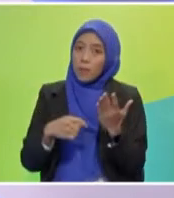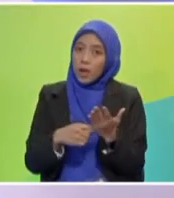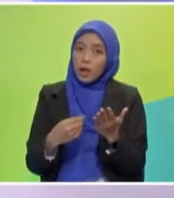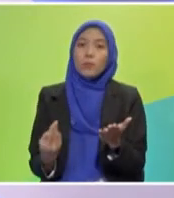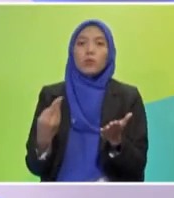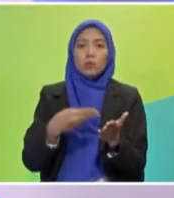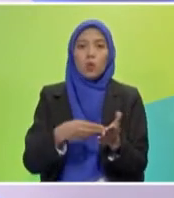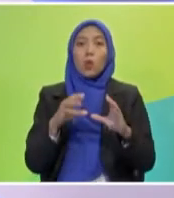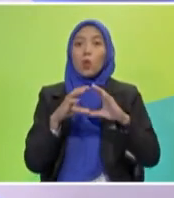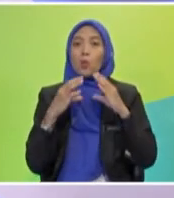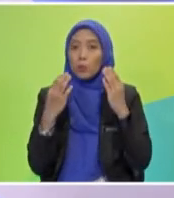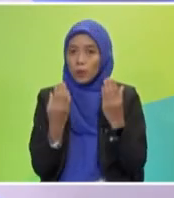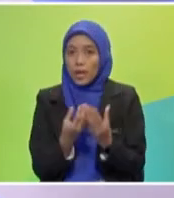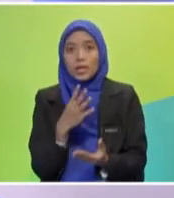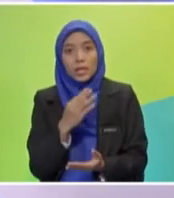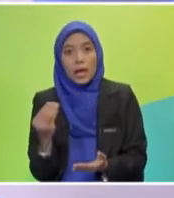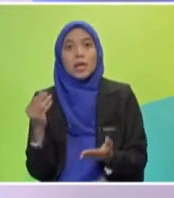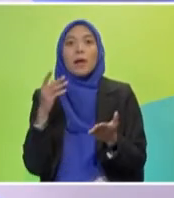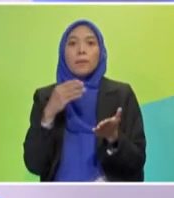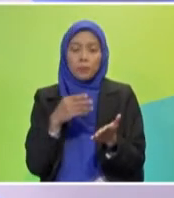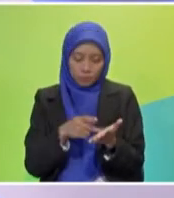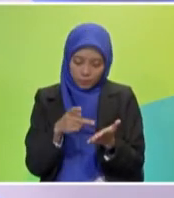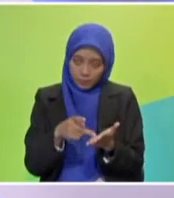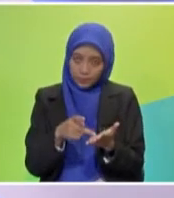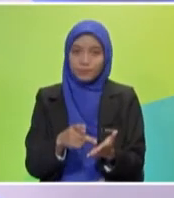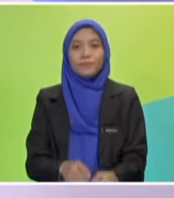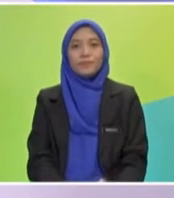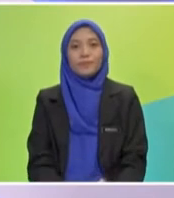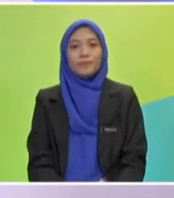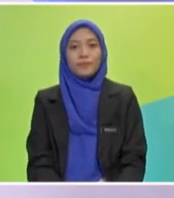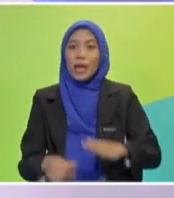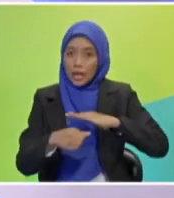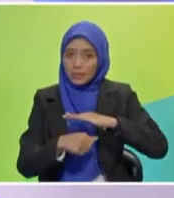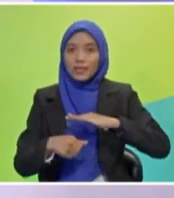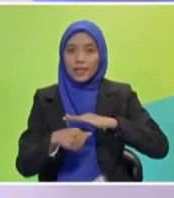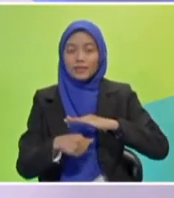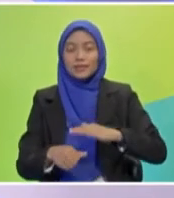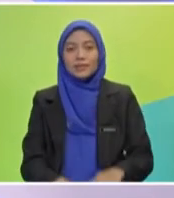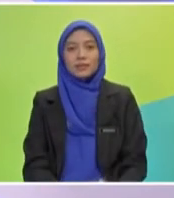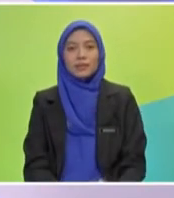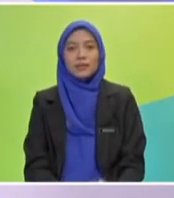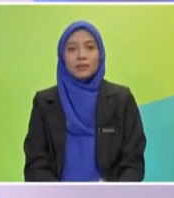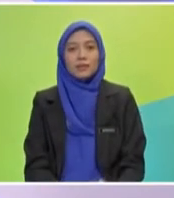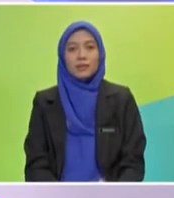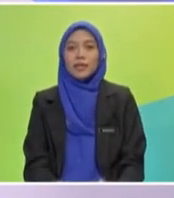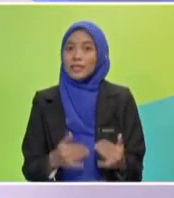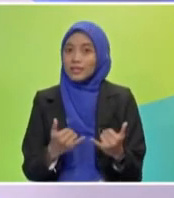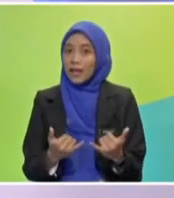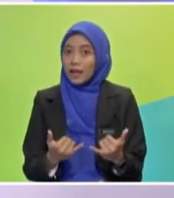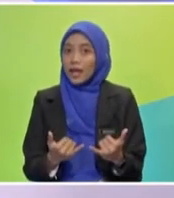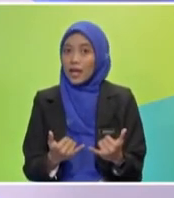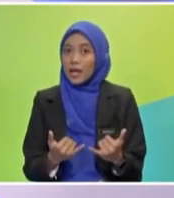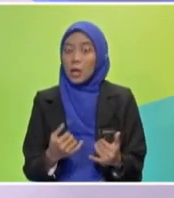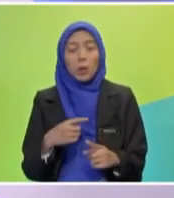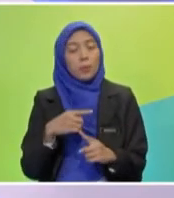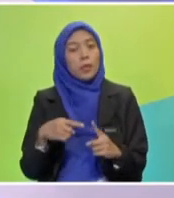juga bilangan itu tadi. Okey, baik. Nah, itu asasnya. Okay, sekarang ni, bila kita dah